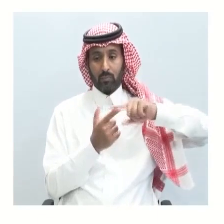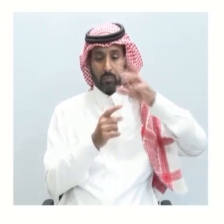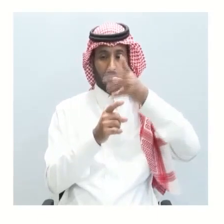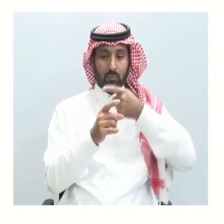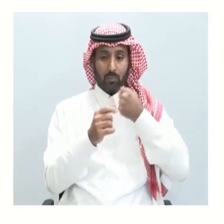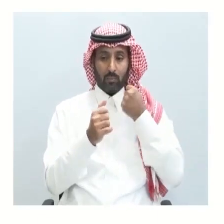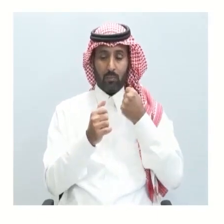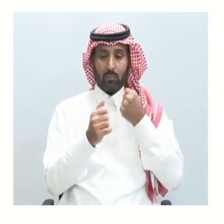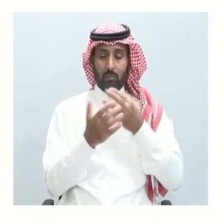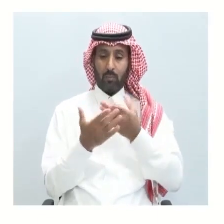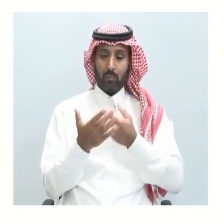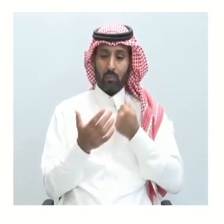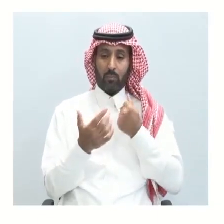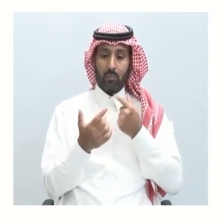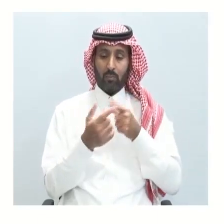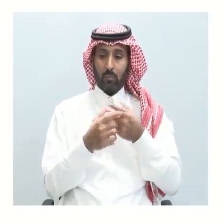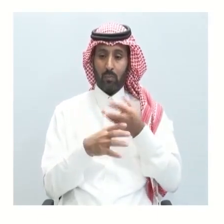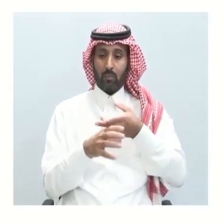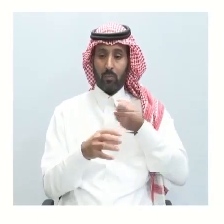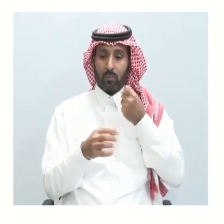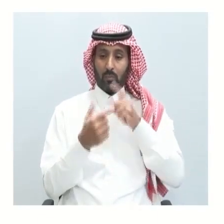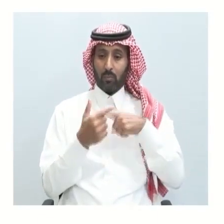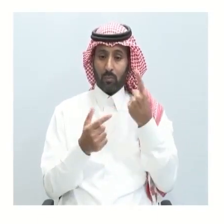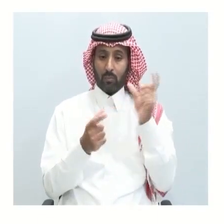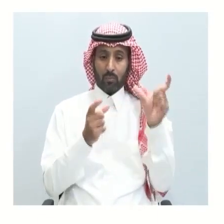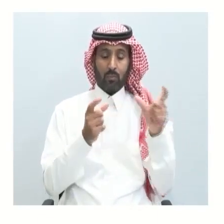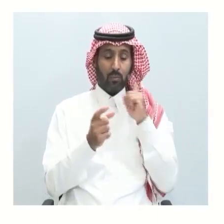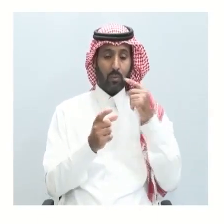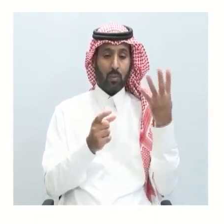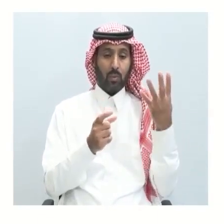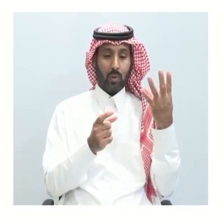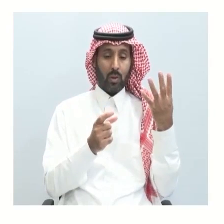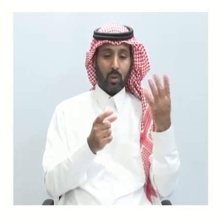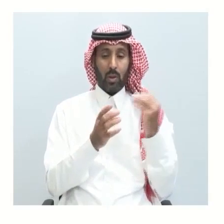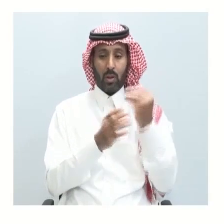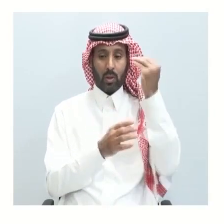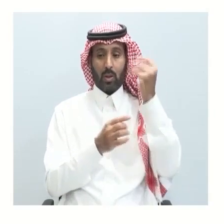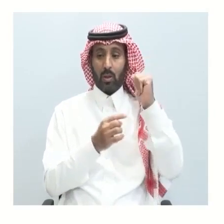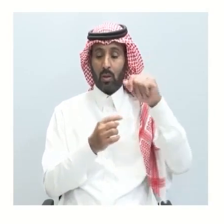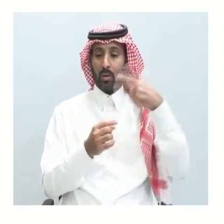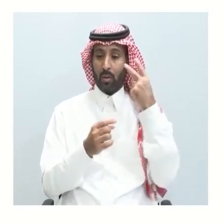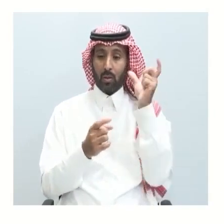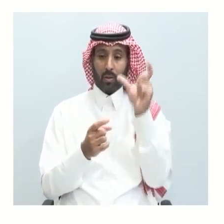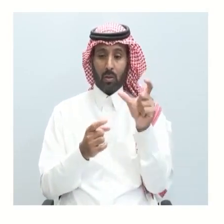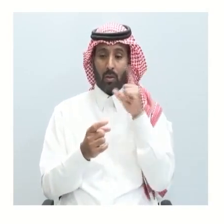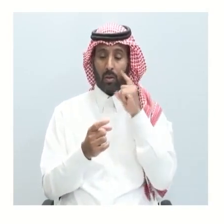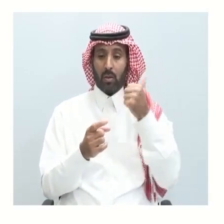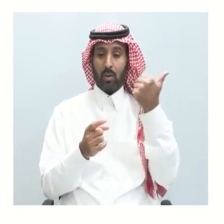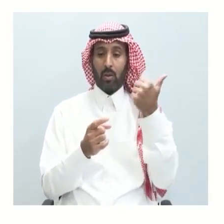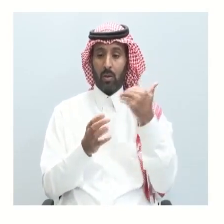النواتج، هذه المادة الأولى معاملها 4 والمادة الثانية معاملها